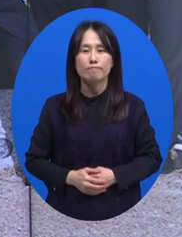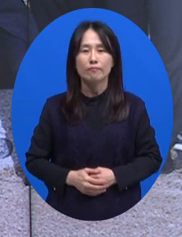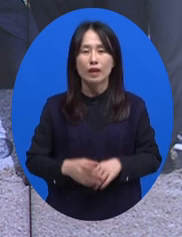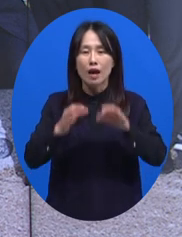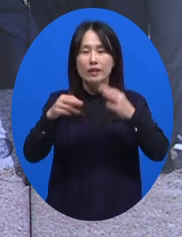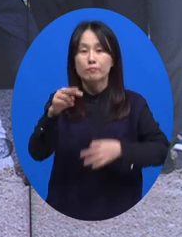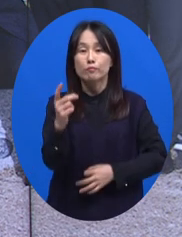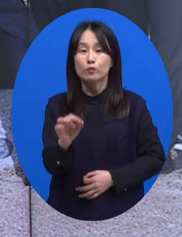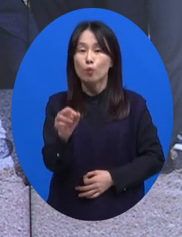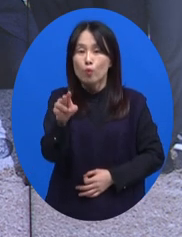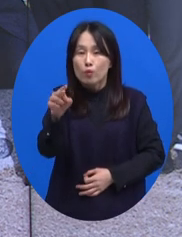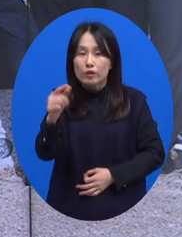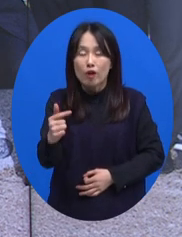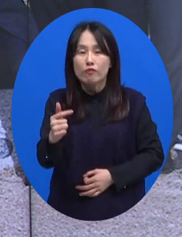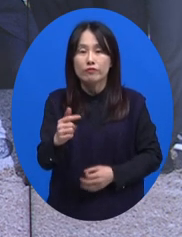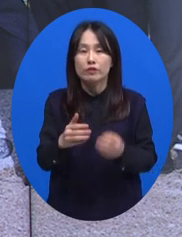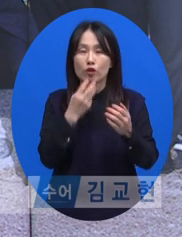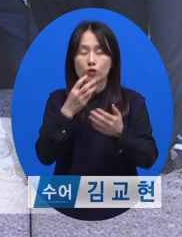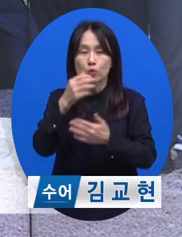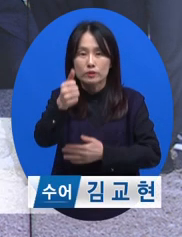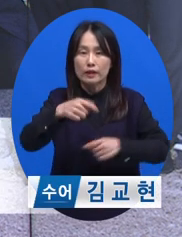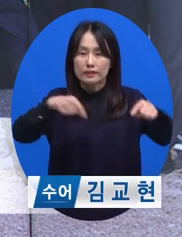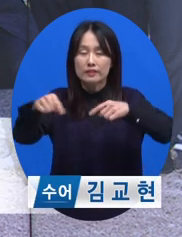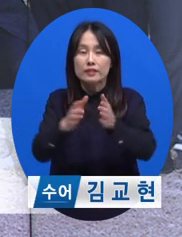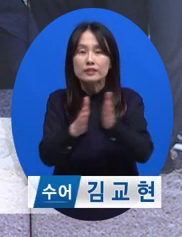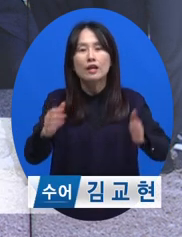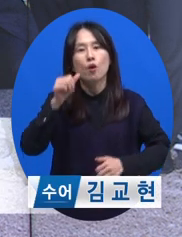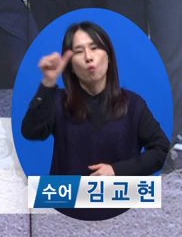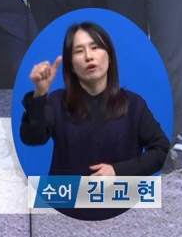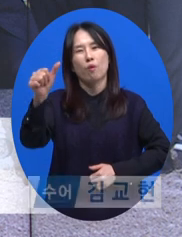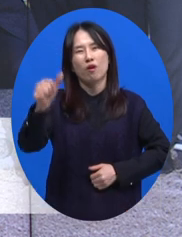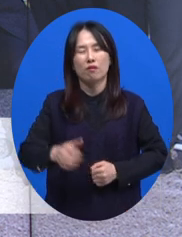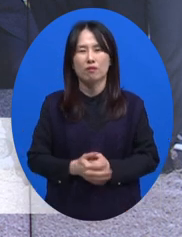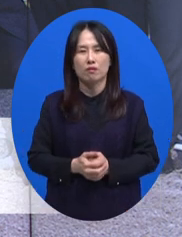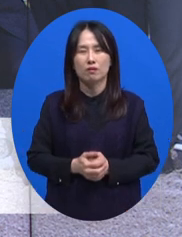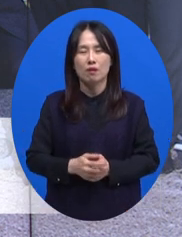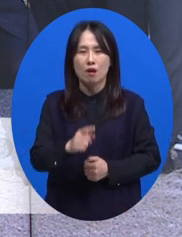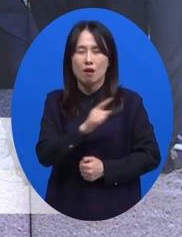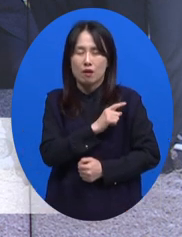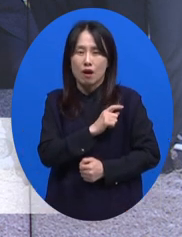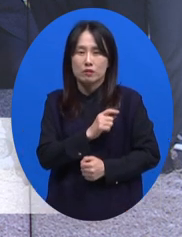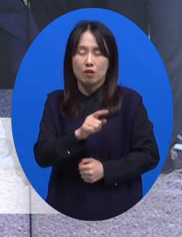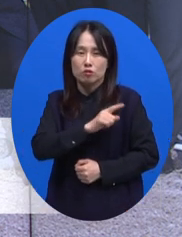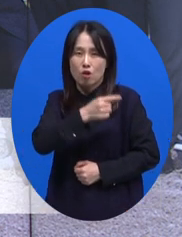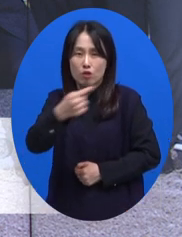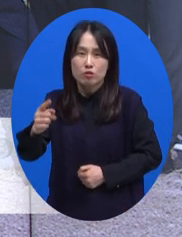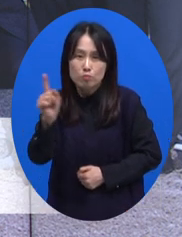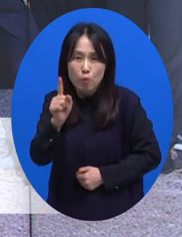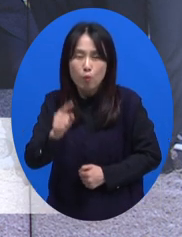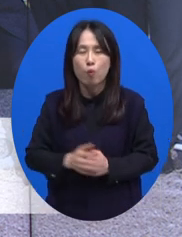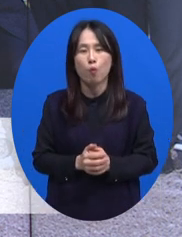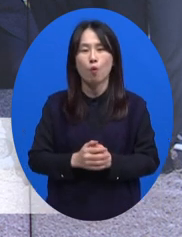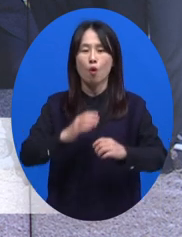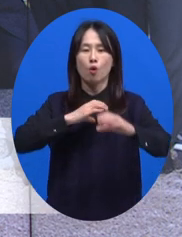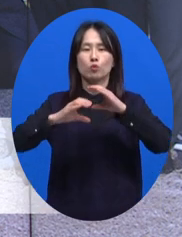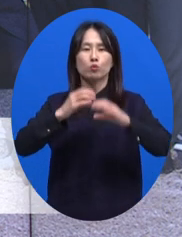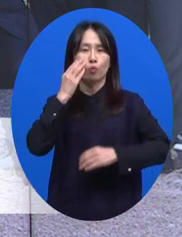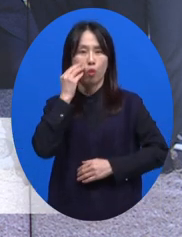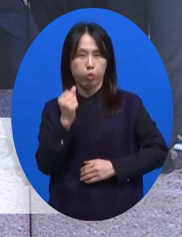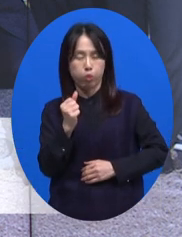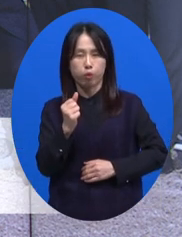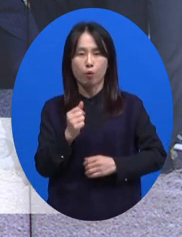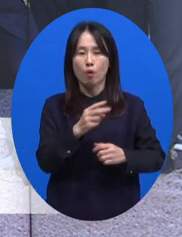민선 8기 김동연 호가 출범한 지 5개월이 지났습니다. 그동안 가장 눈에 띄는 행보로는 격이 없는